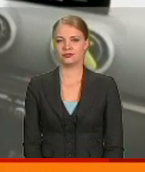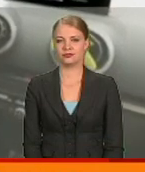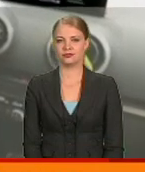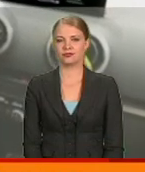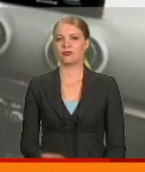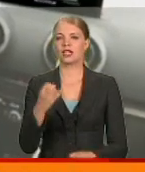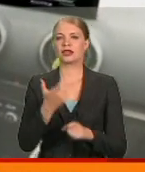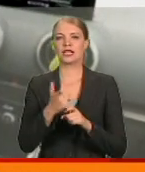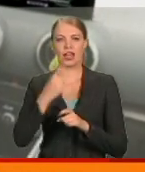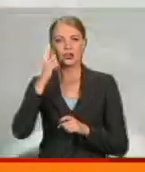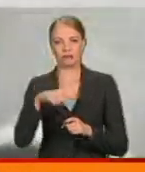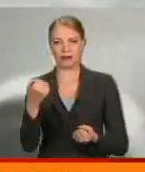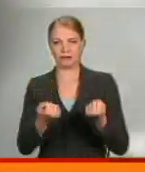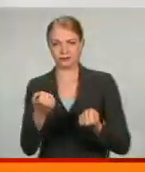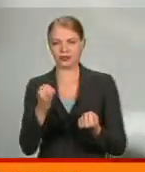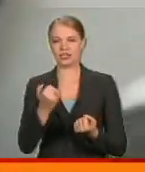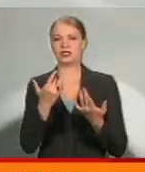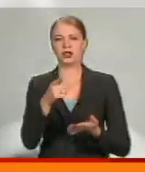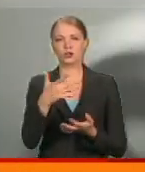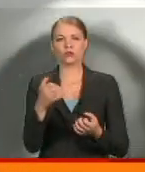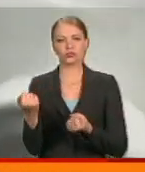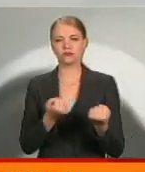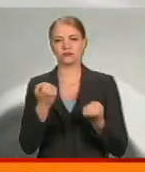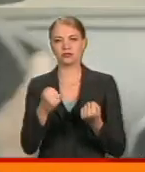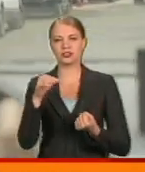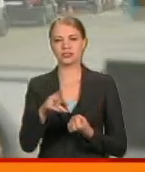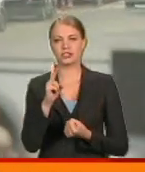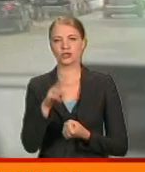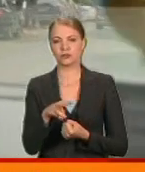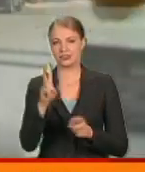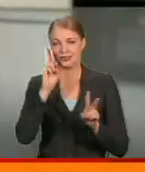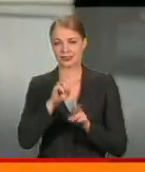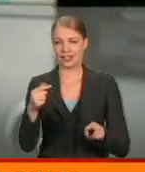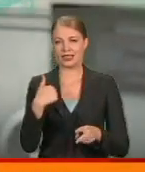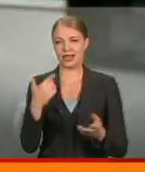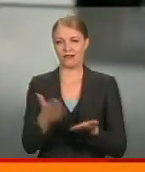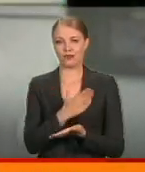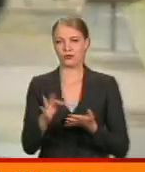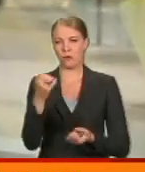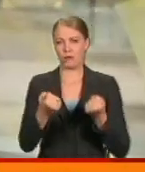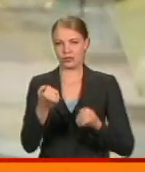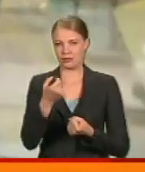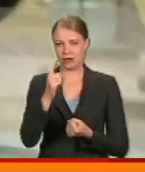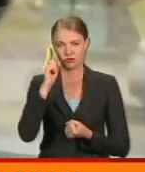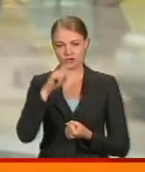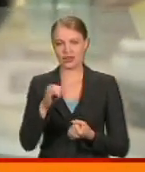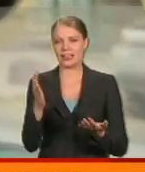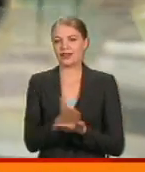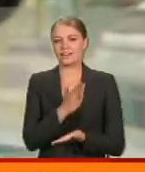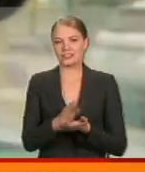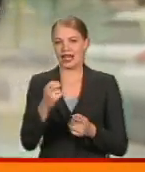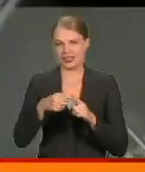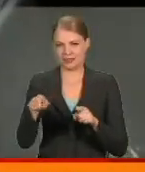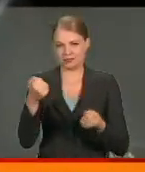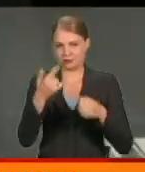Давай, їдь. Не надто вправно при кермі. І скільки ви вже накатали тисяч кілометрів? Не знаю, я взагалі в машині мало чого знаю. І взагалі мало на